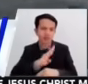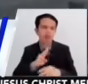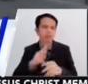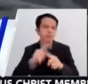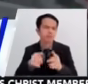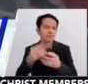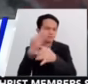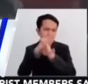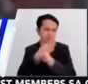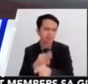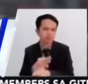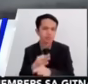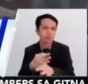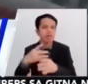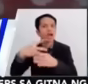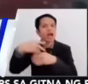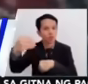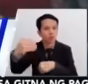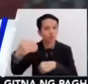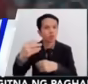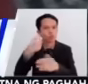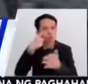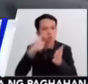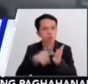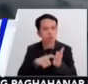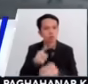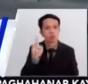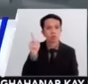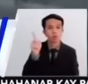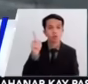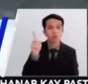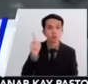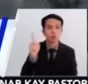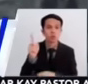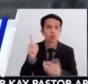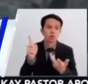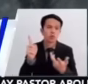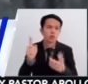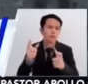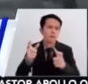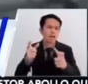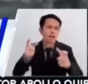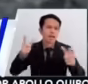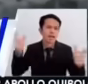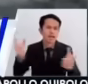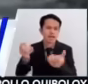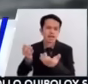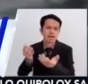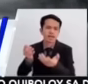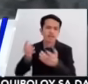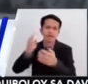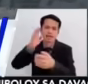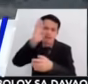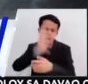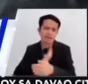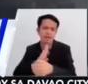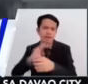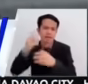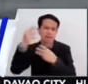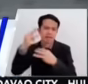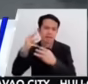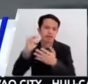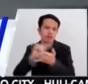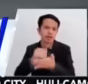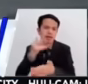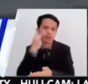ito, Rafi, makikita ang malaking UP. Ito yung pinaka-visible sa lahat dahil nga sa